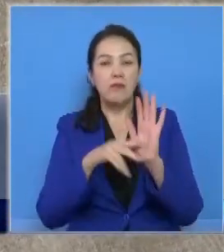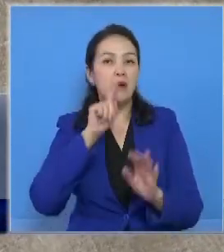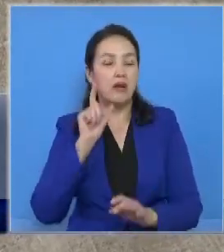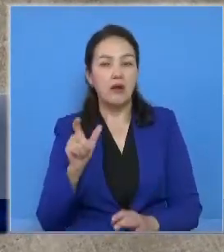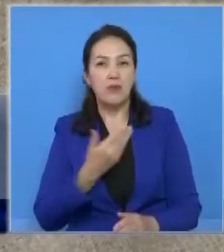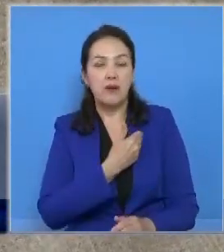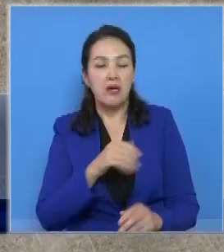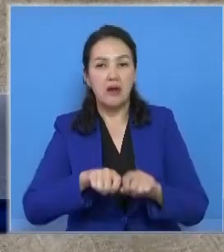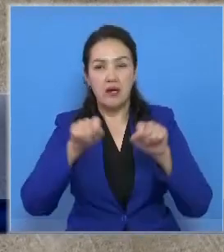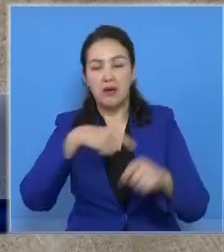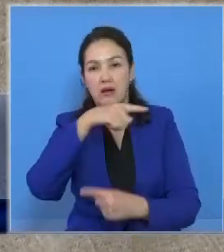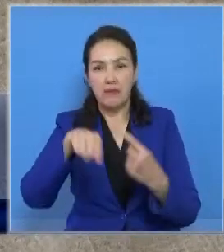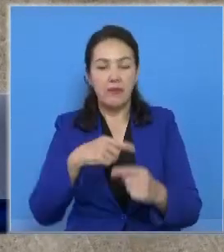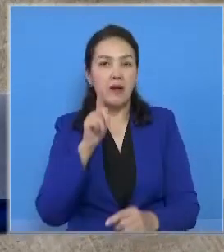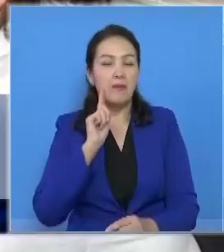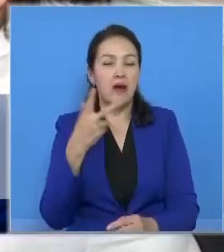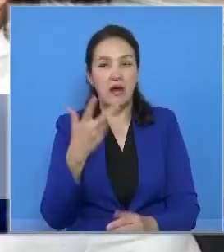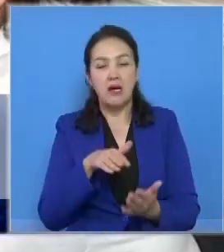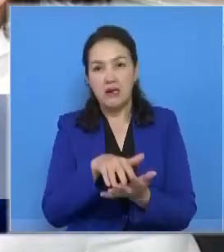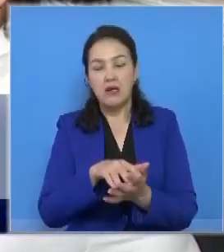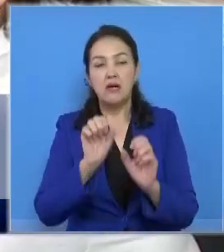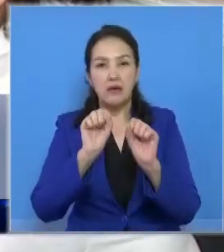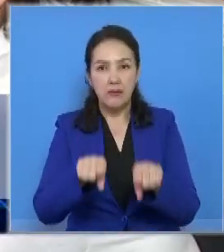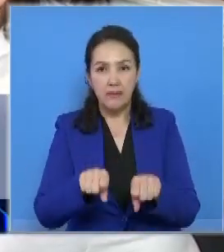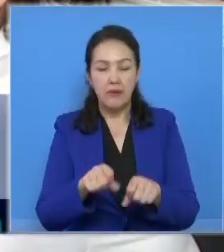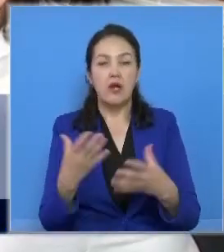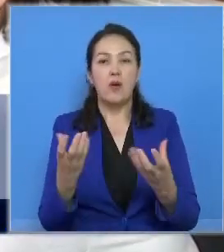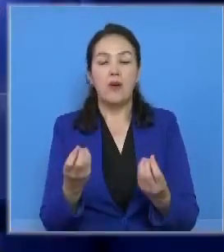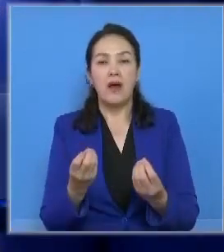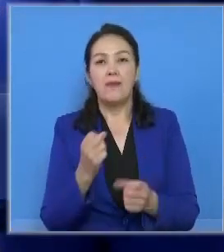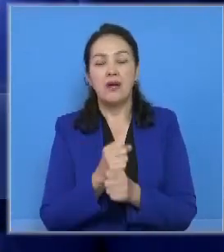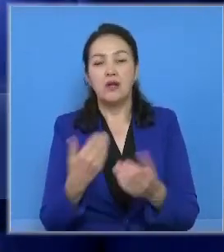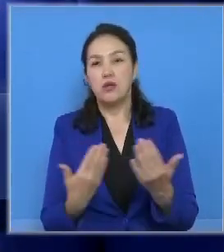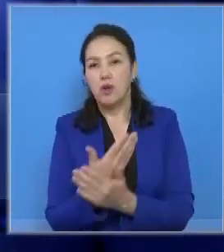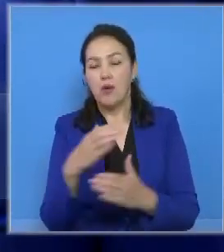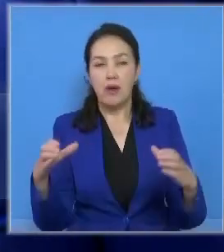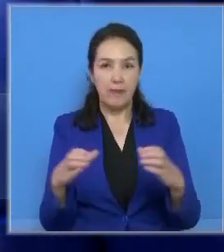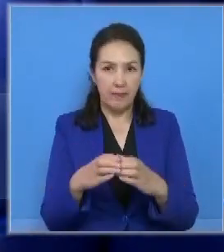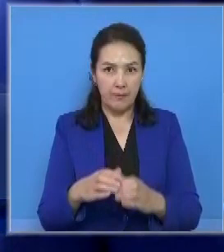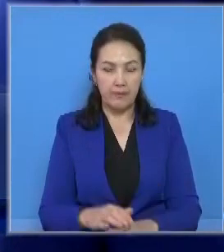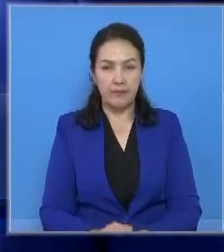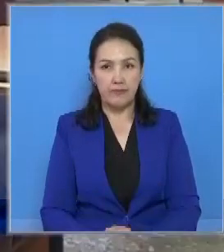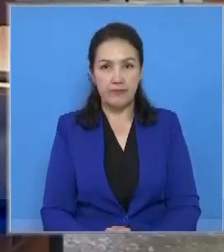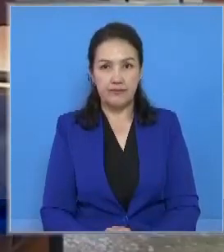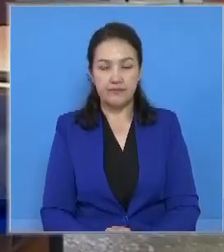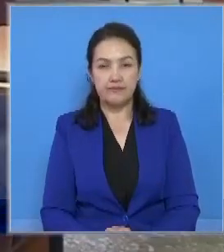людей пожелали открыть бизнес, пока 3 из этих заявок одобрены. Кроме того, реализуются новые проекты.